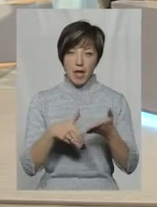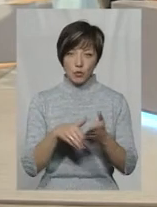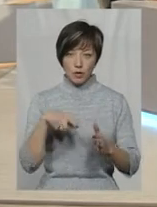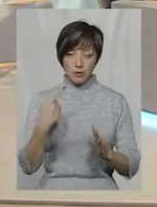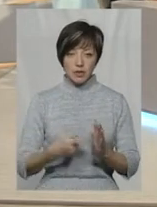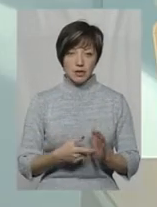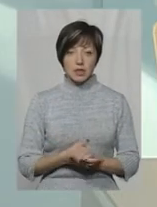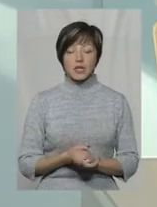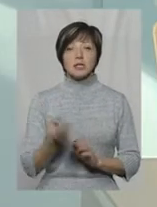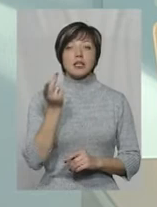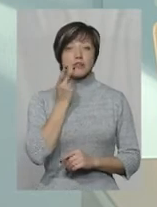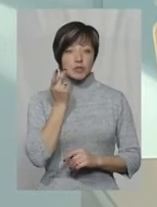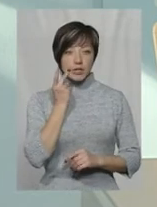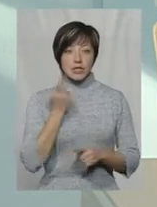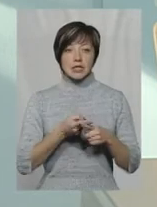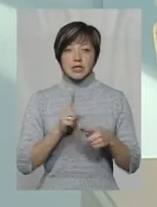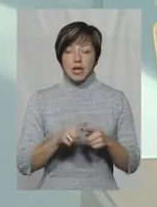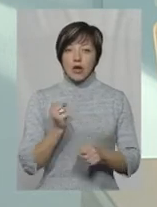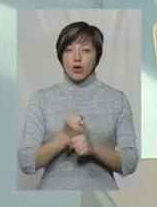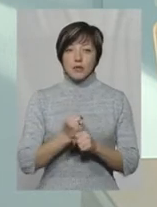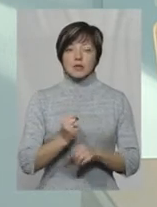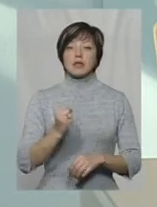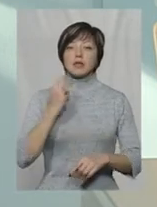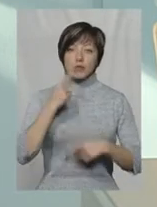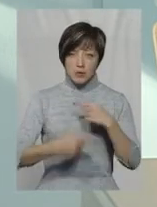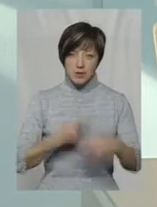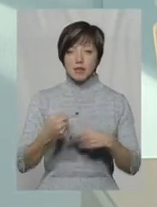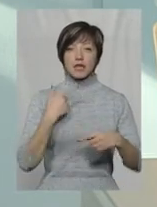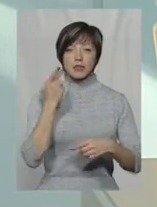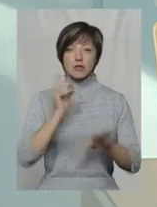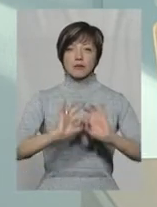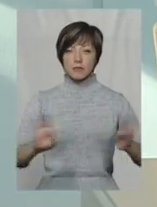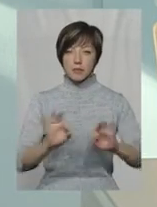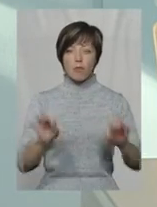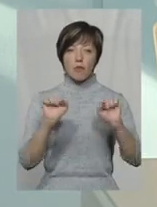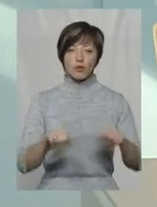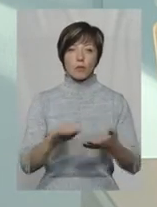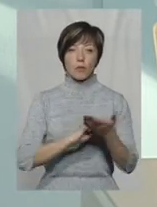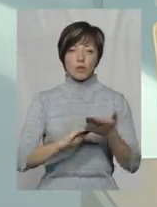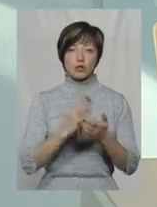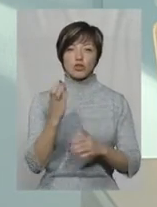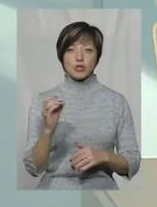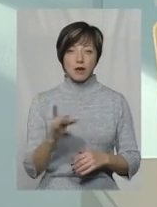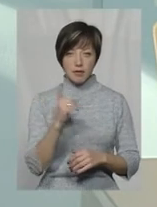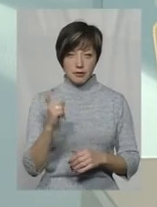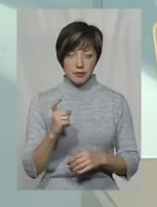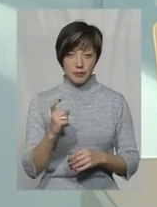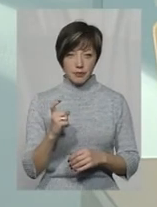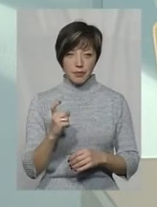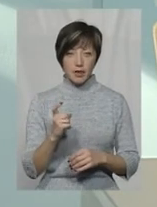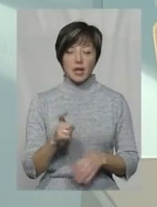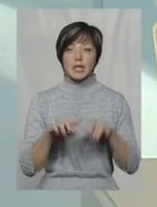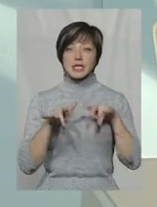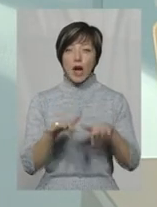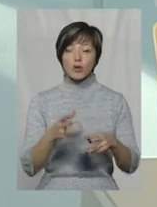способами? Зазвичай. Це робиться завжди, і я завжди про це говорю, і можу повторити ще раз.